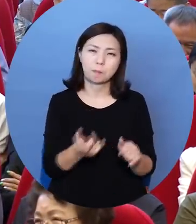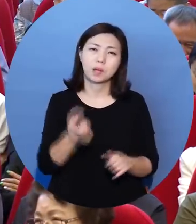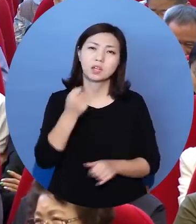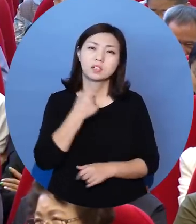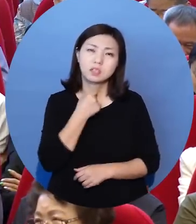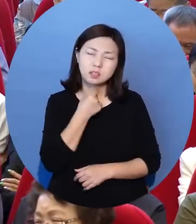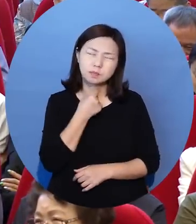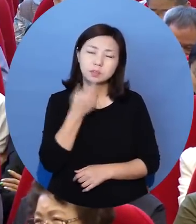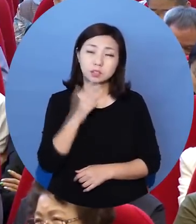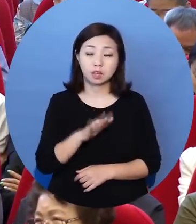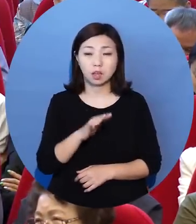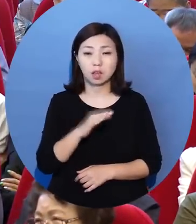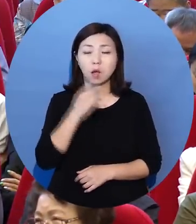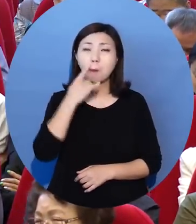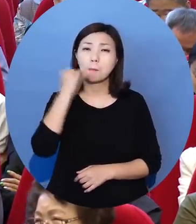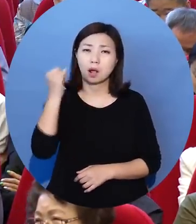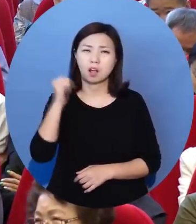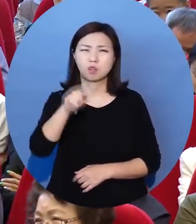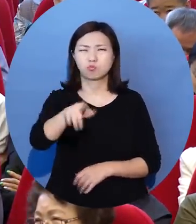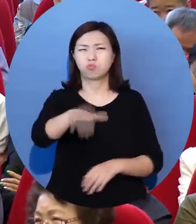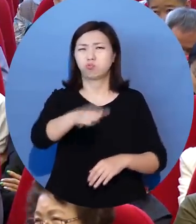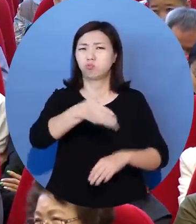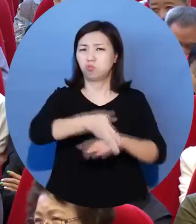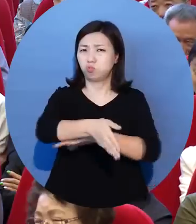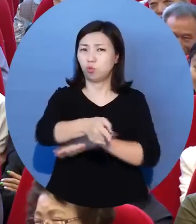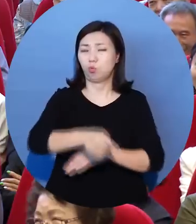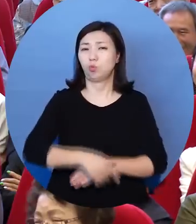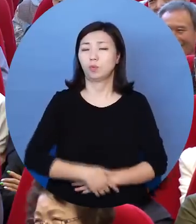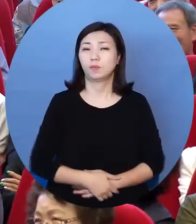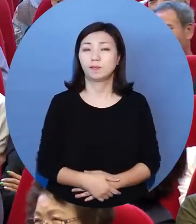싶은데, 엄마가, 너는 늦었어.